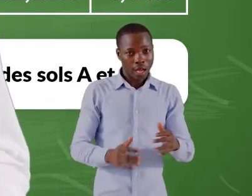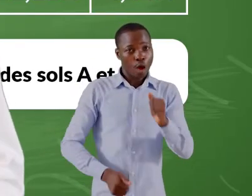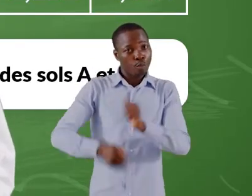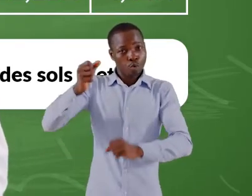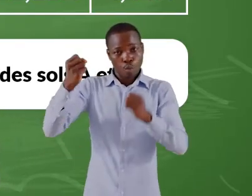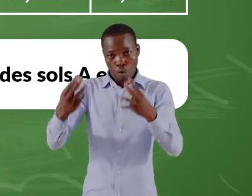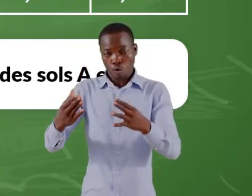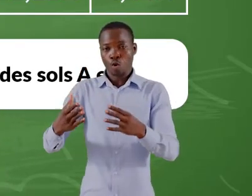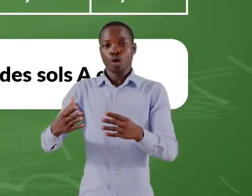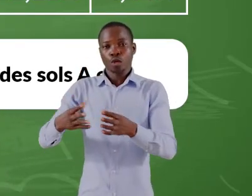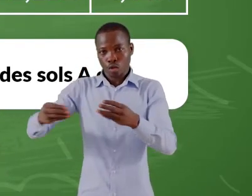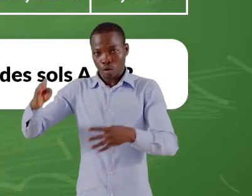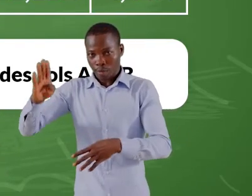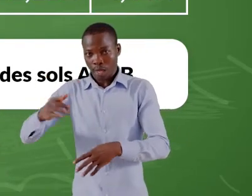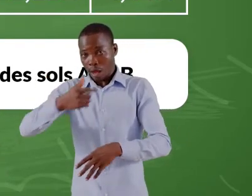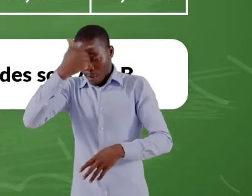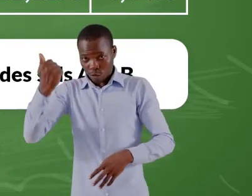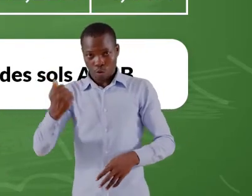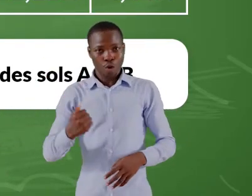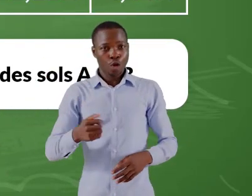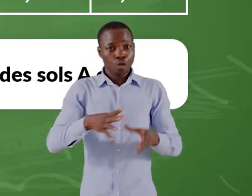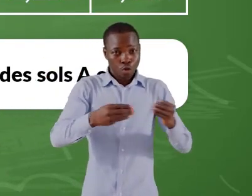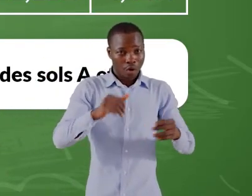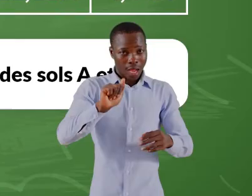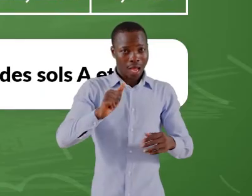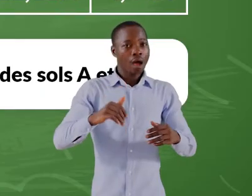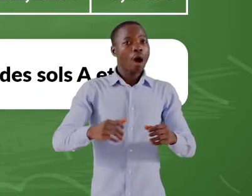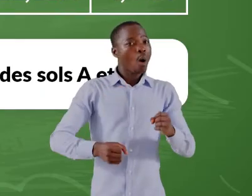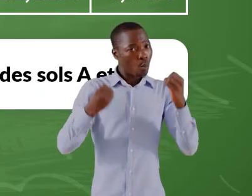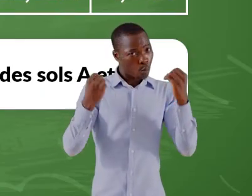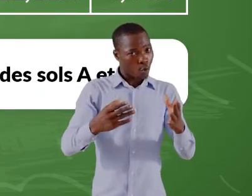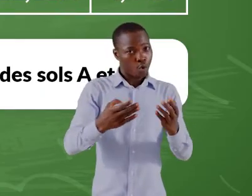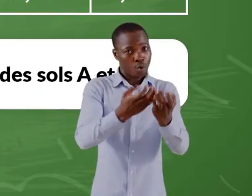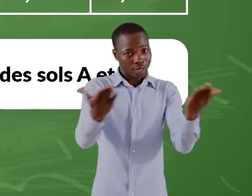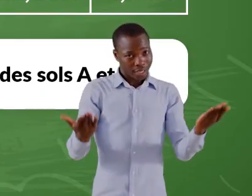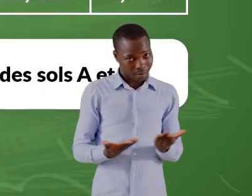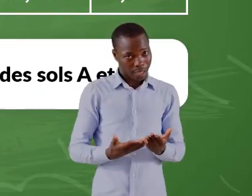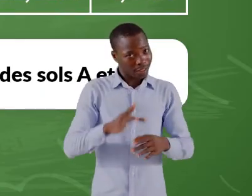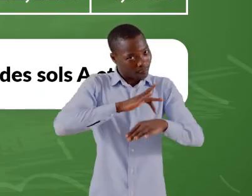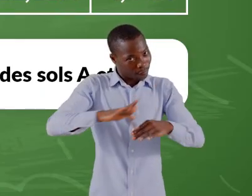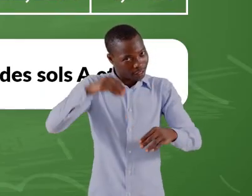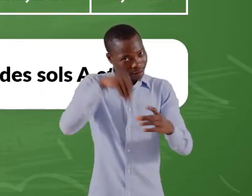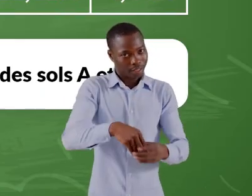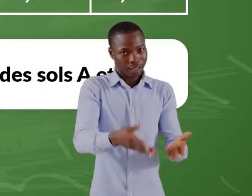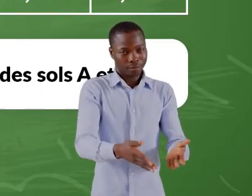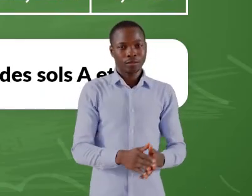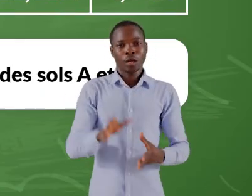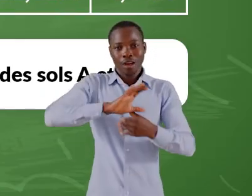sol B parce qu'il a plus d'espace libre que le sol B. En